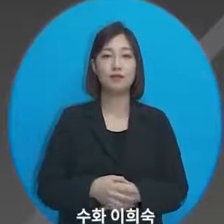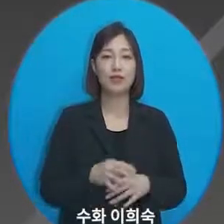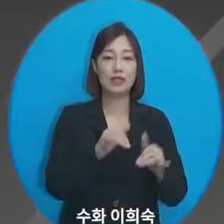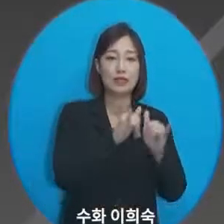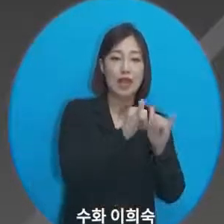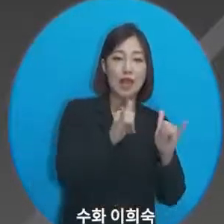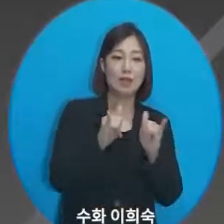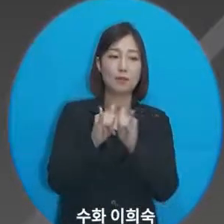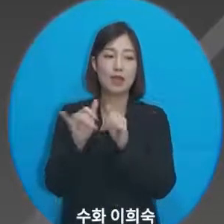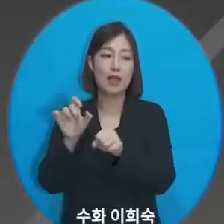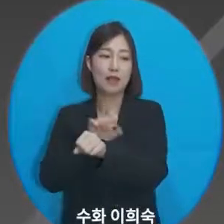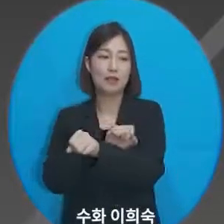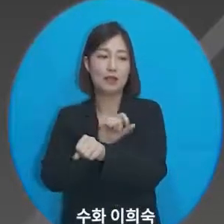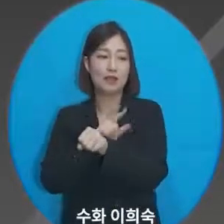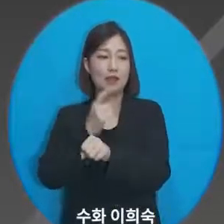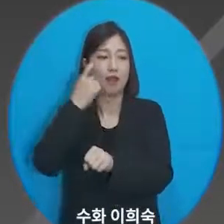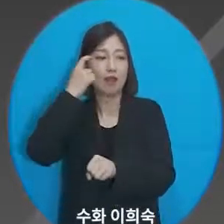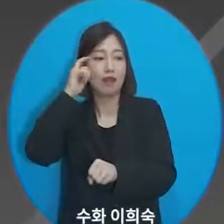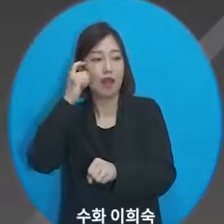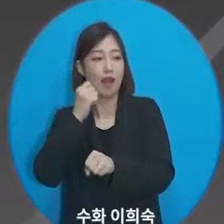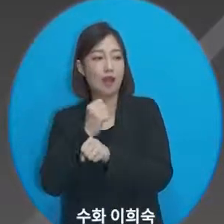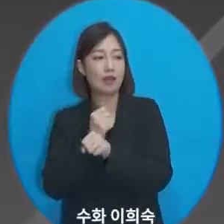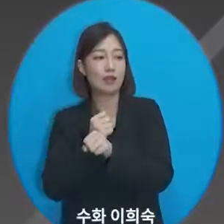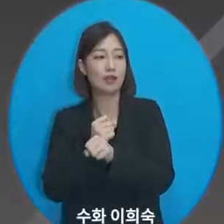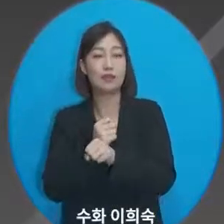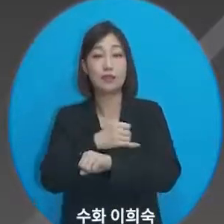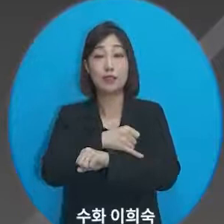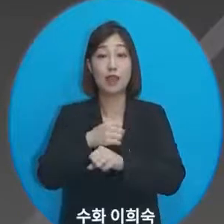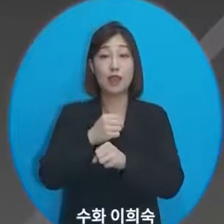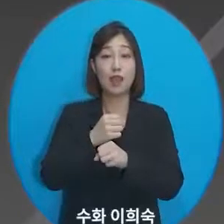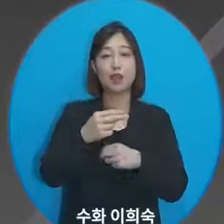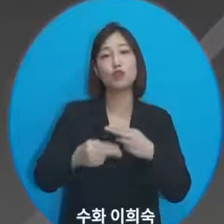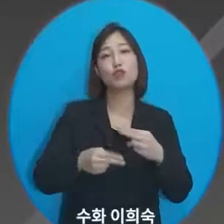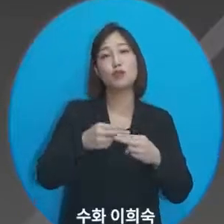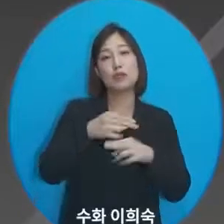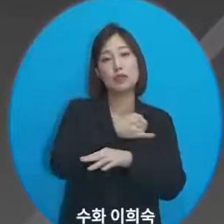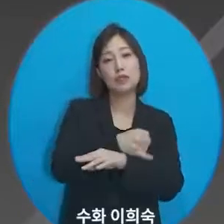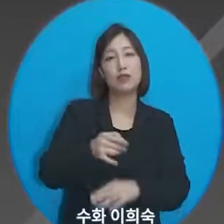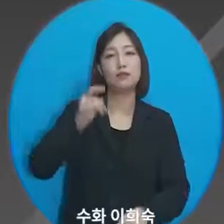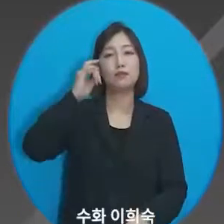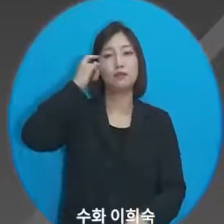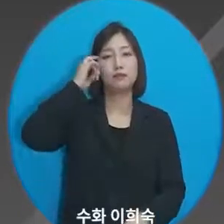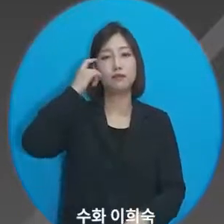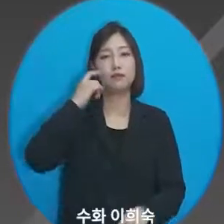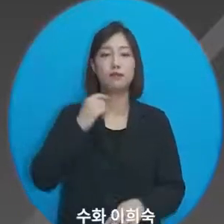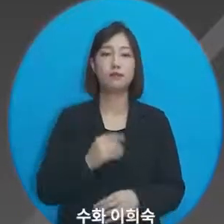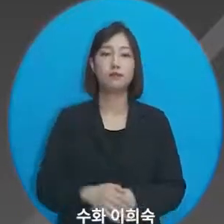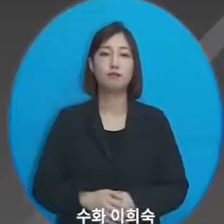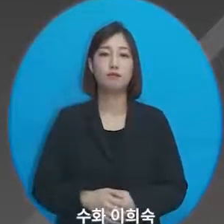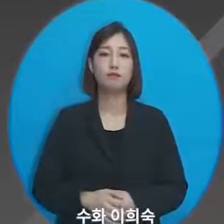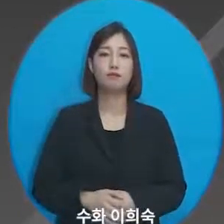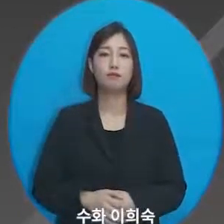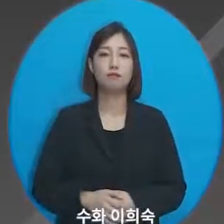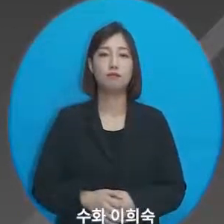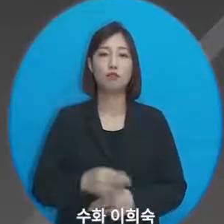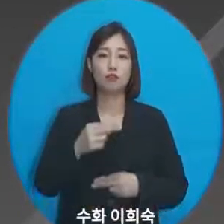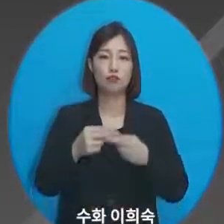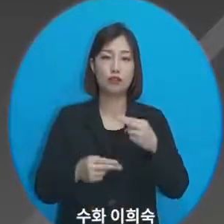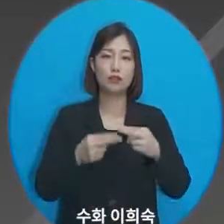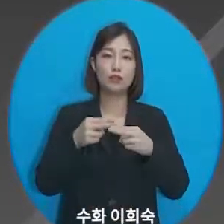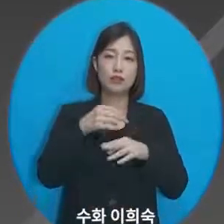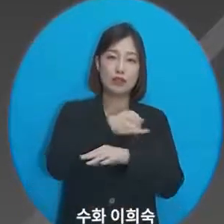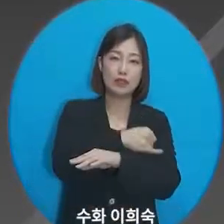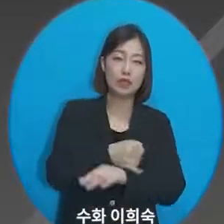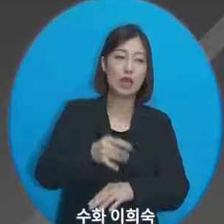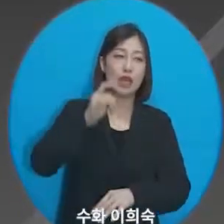만드는 이런 것들이 유니버설 디자인이라고 생각이 됩니다. 물론 유니버설 디자인을 생각을 하면 뭐 예산 문제라든가